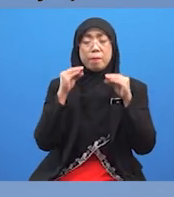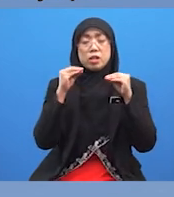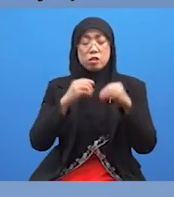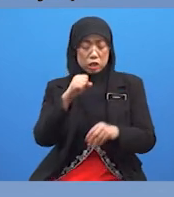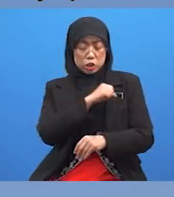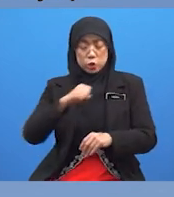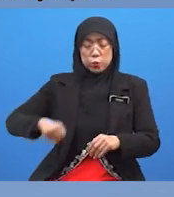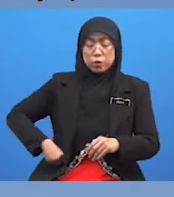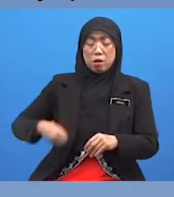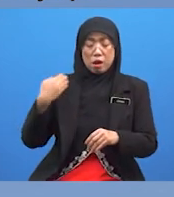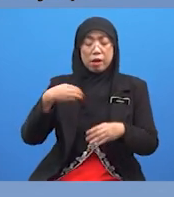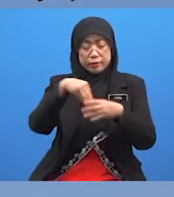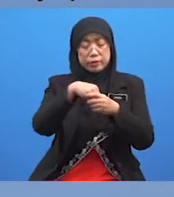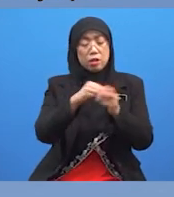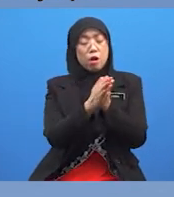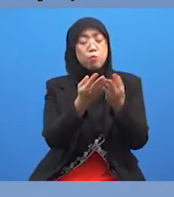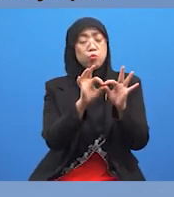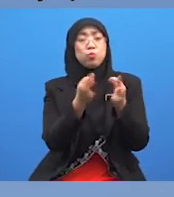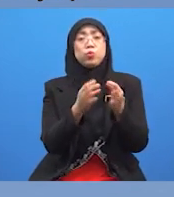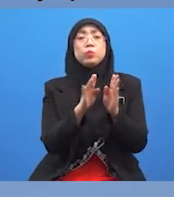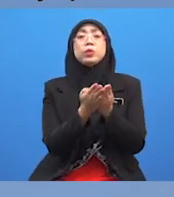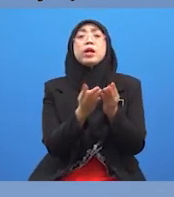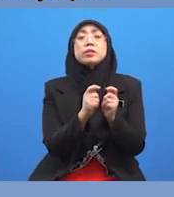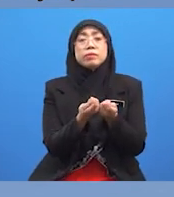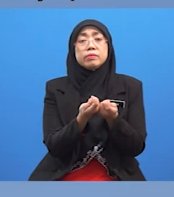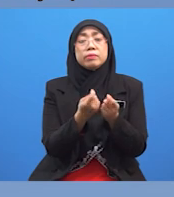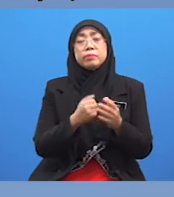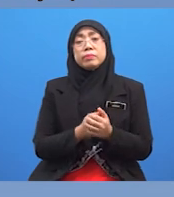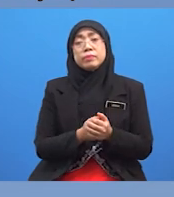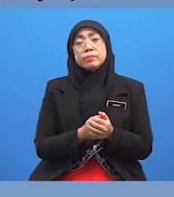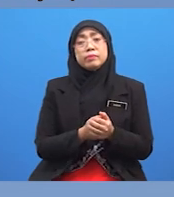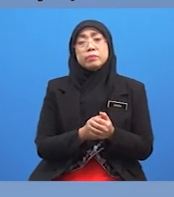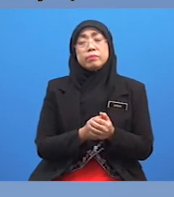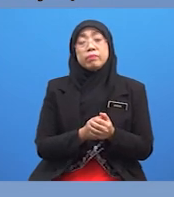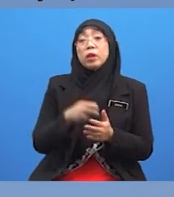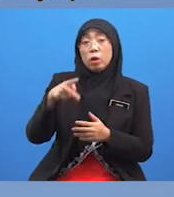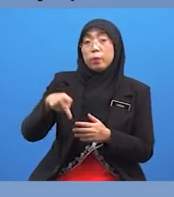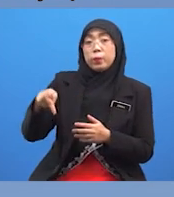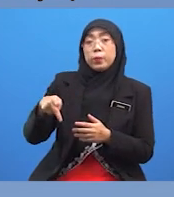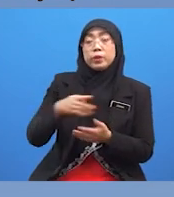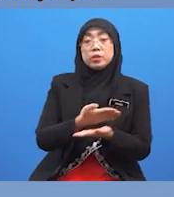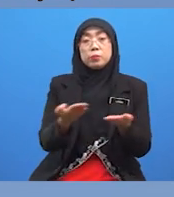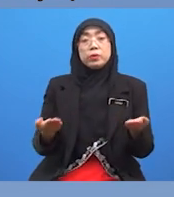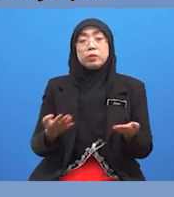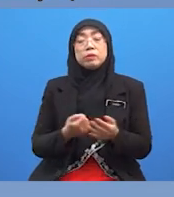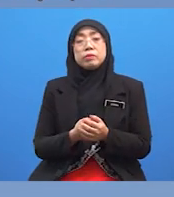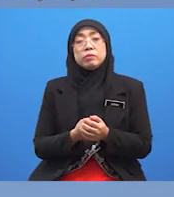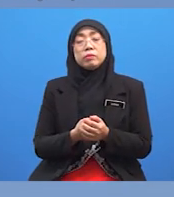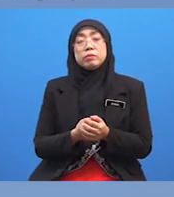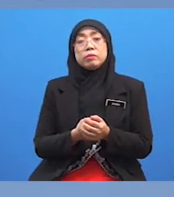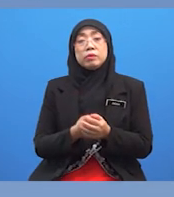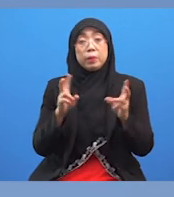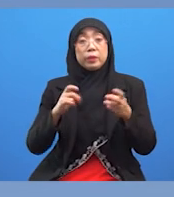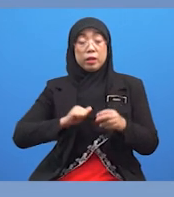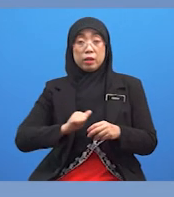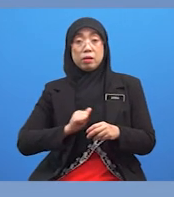ini terdapat dalam halaman 157. Para pelajar sekalian, aspek keagamaan yang